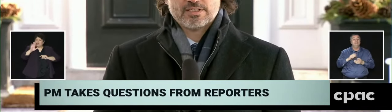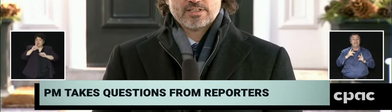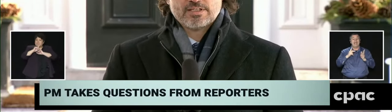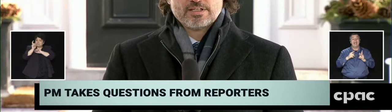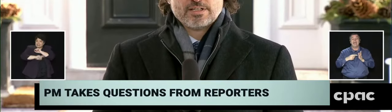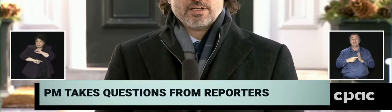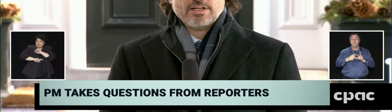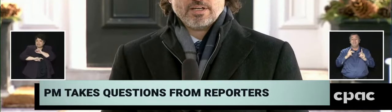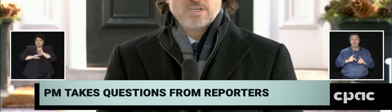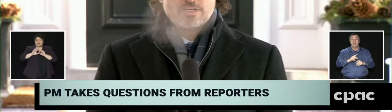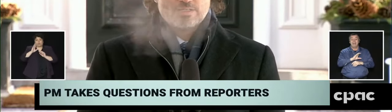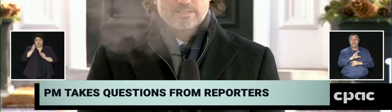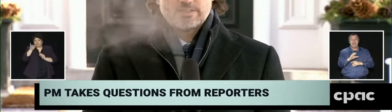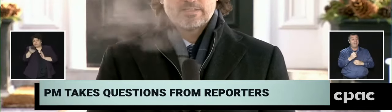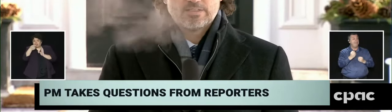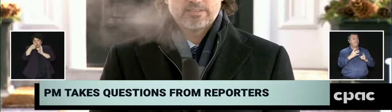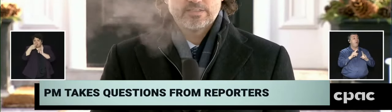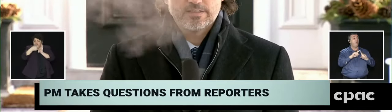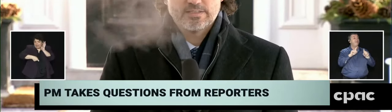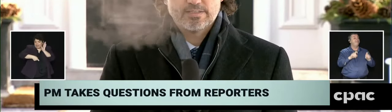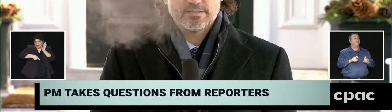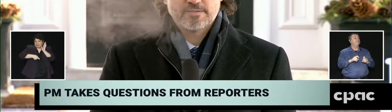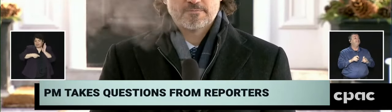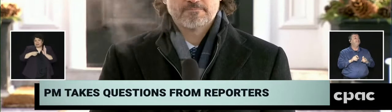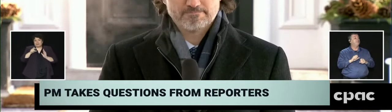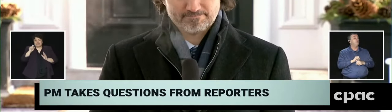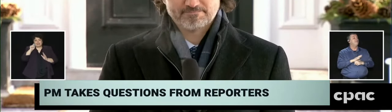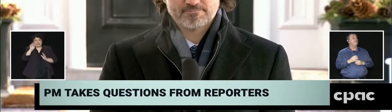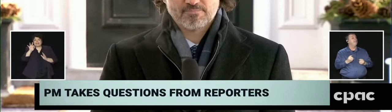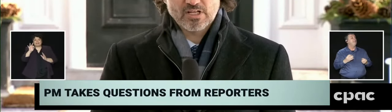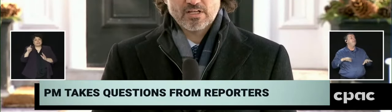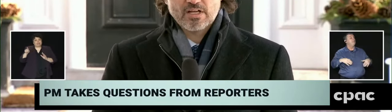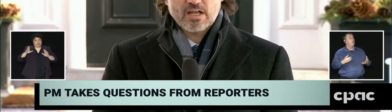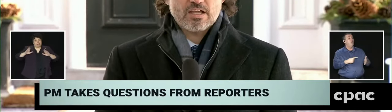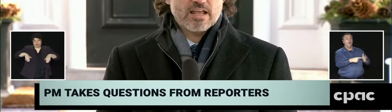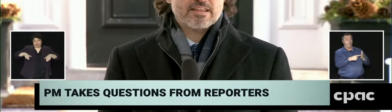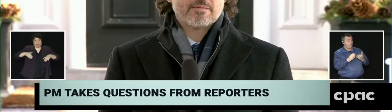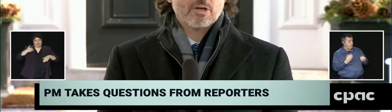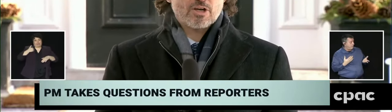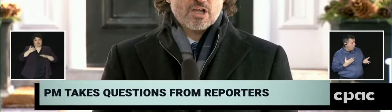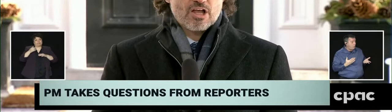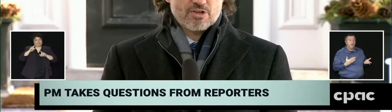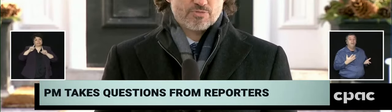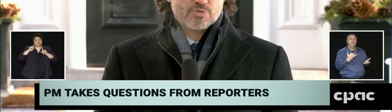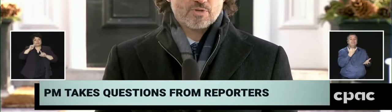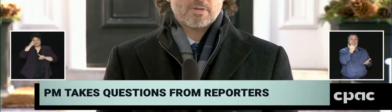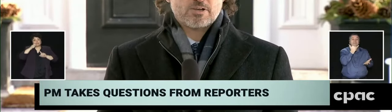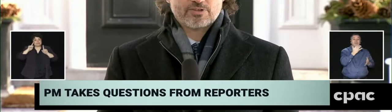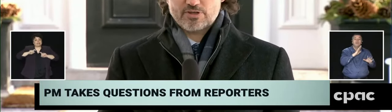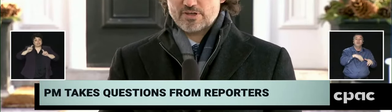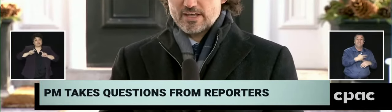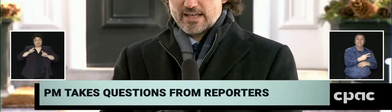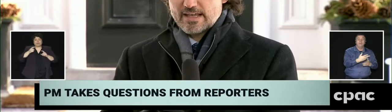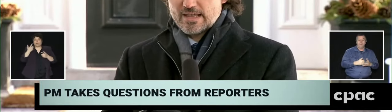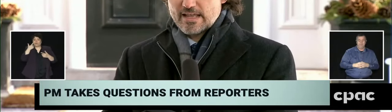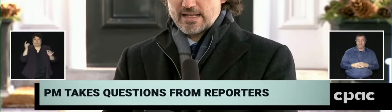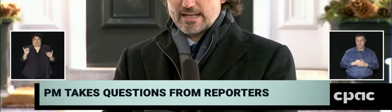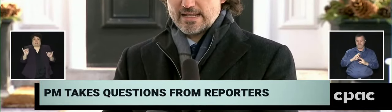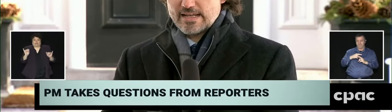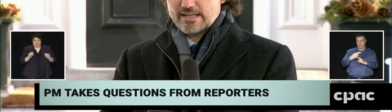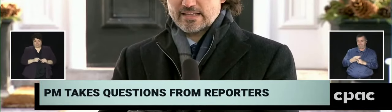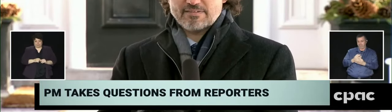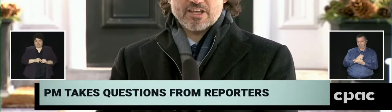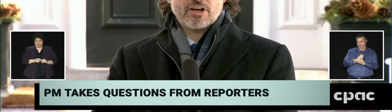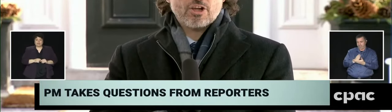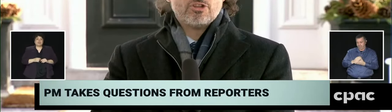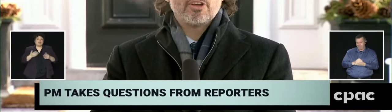quelqu'un, un Canadien qui n'aurait pas son test négatif en main? Qu'est-ce qu'on va faire exactement? Merci. D'abord, il faut comprendre que